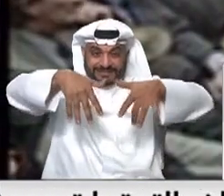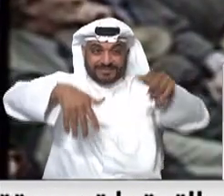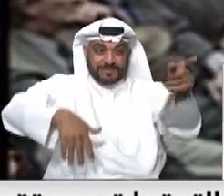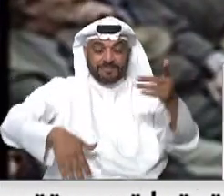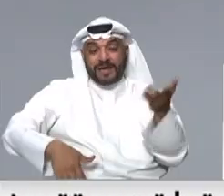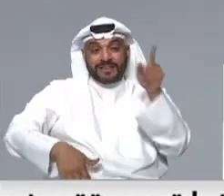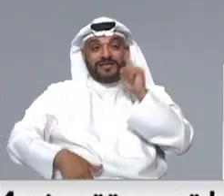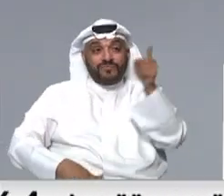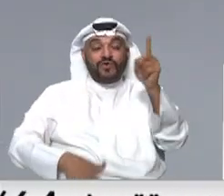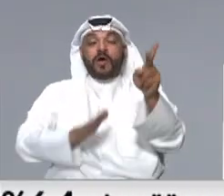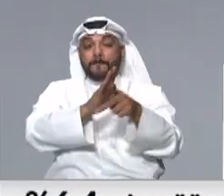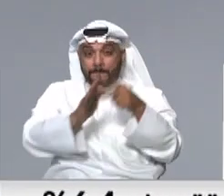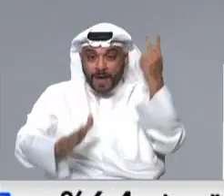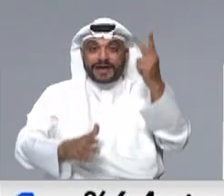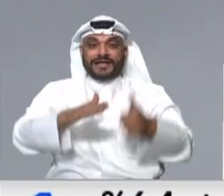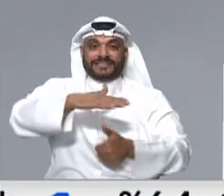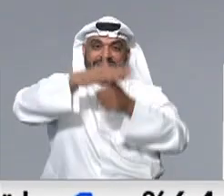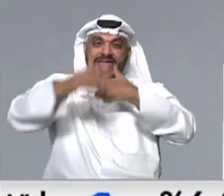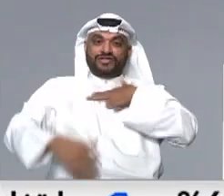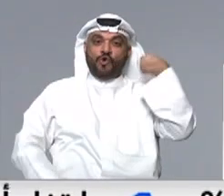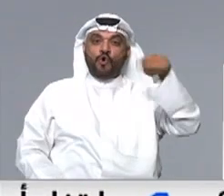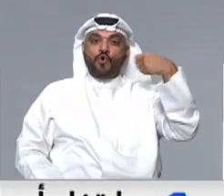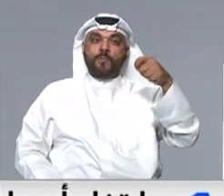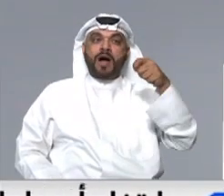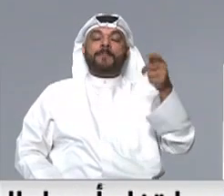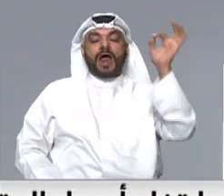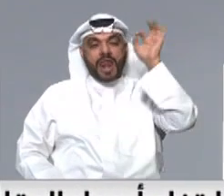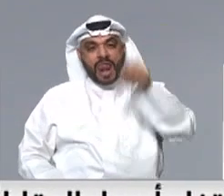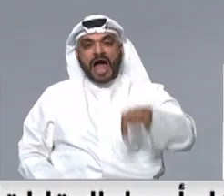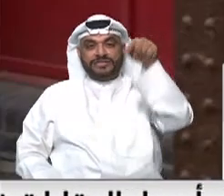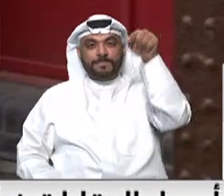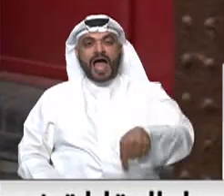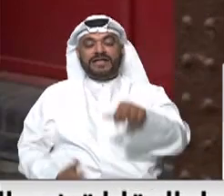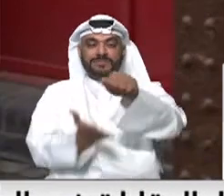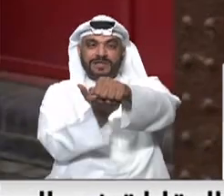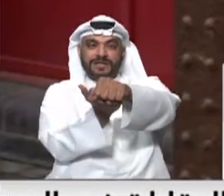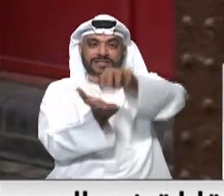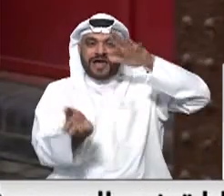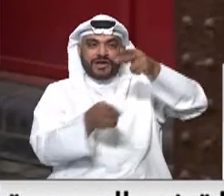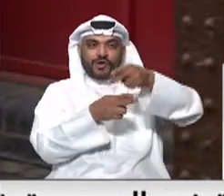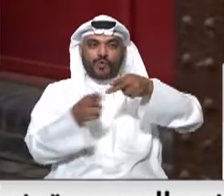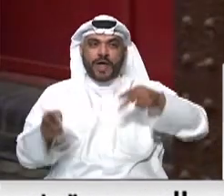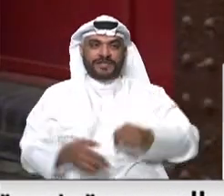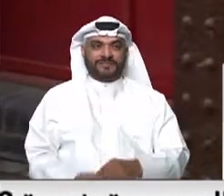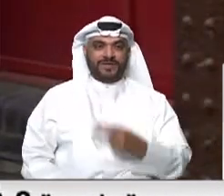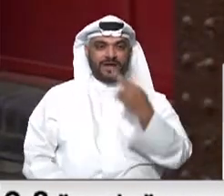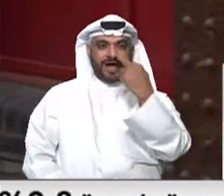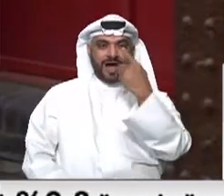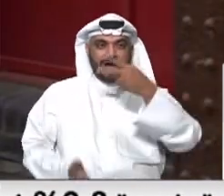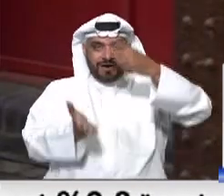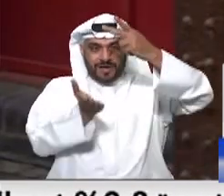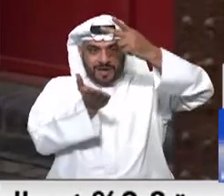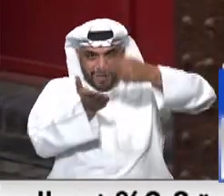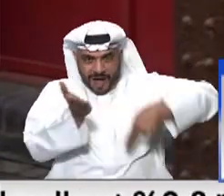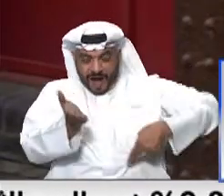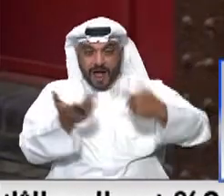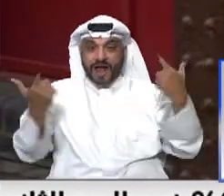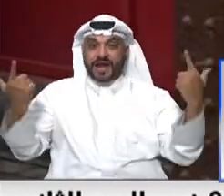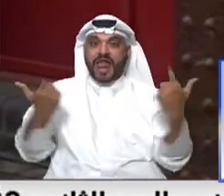رئيس الوزراء جون ميجر العمل من أجل تحرير دولة الكويت. اتخذ قرار الحرب واتخذ